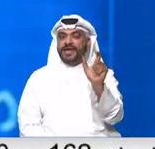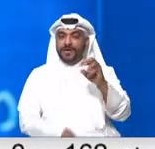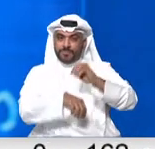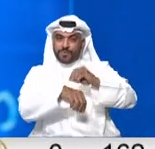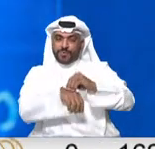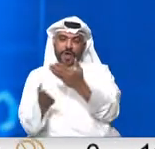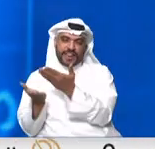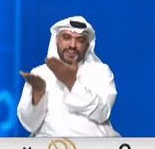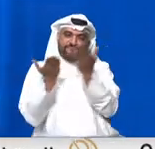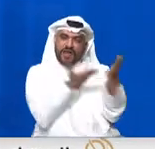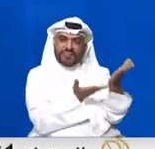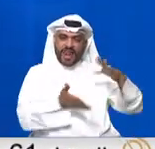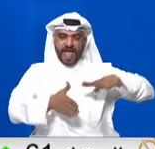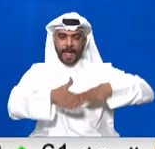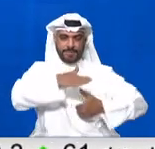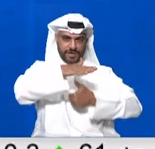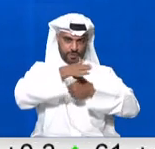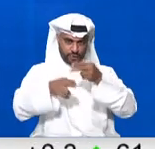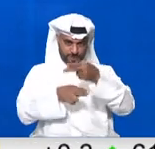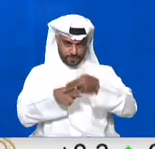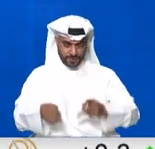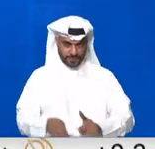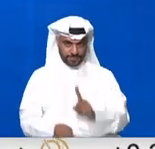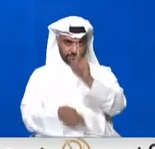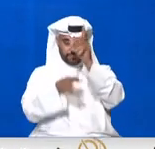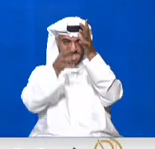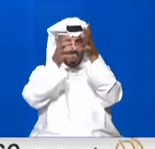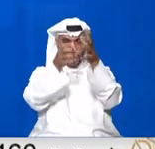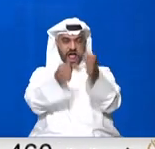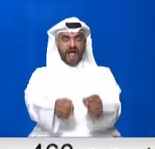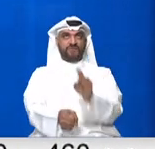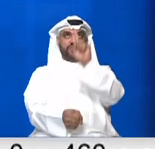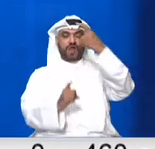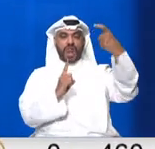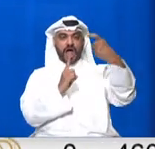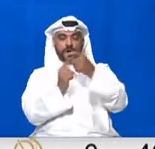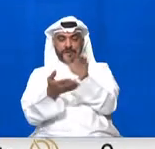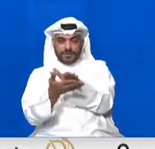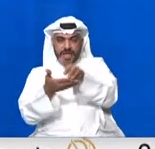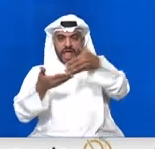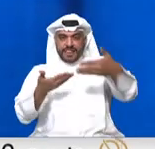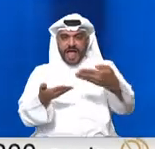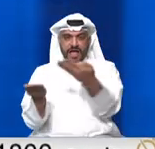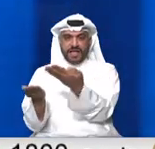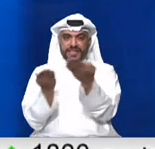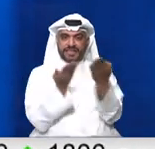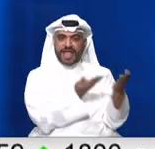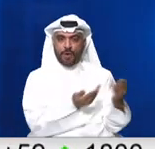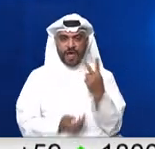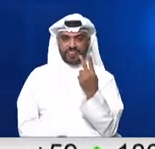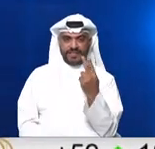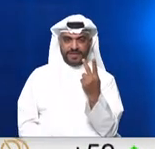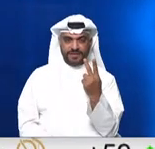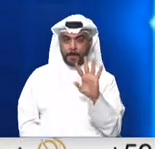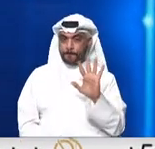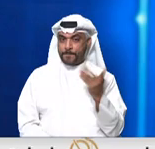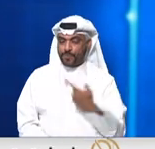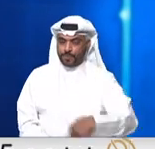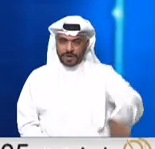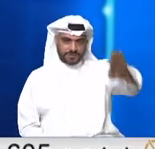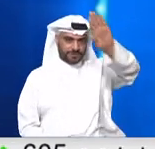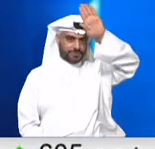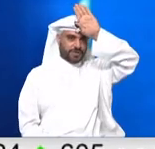حضره صاحب السمو امير البلاد الشيخ نواف الاحمد الجابر الصباح حفظه الله ورعاه من اخيه خادم الحرمين